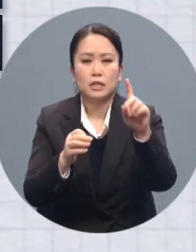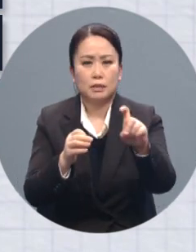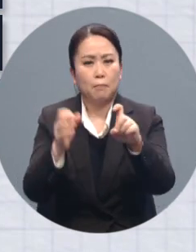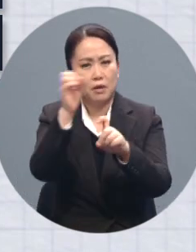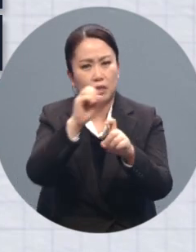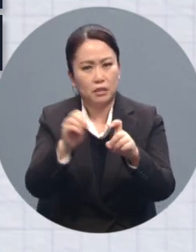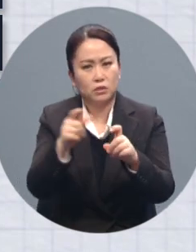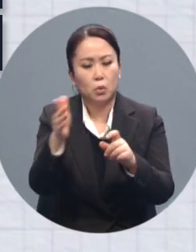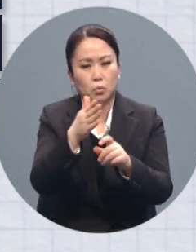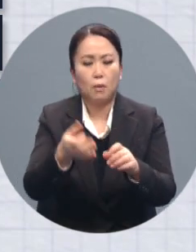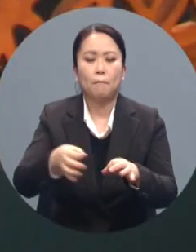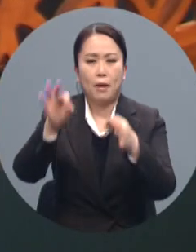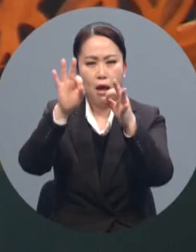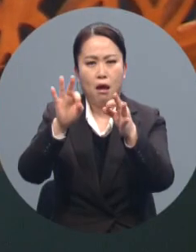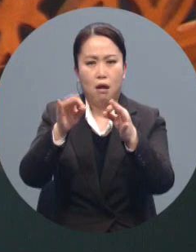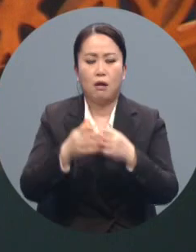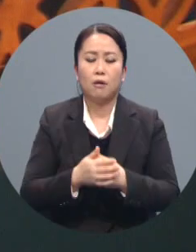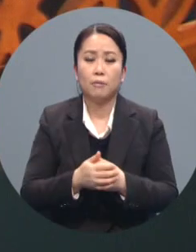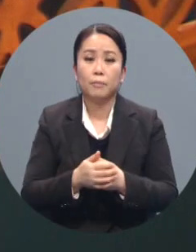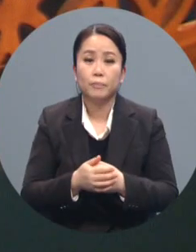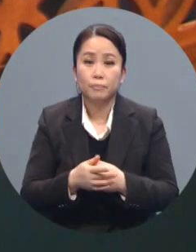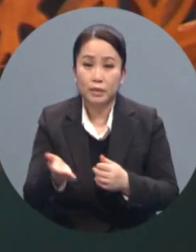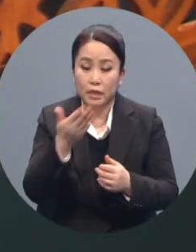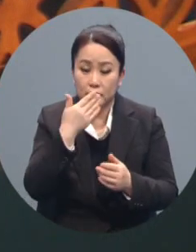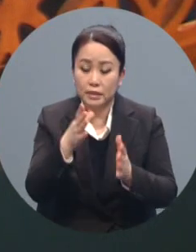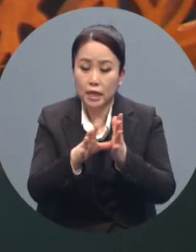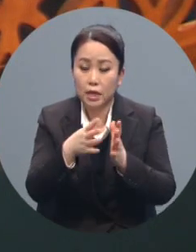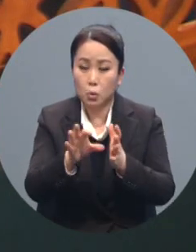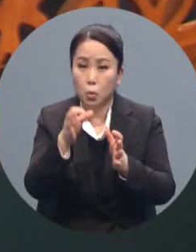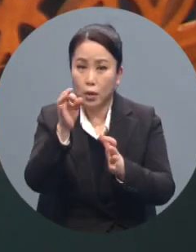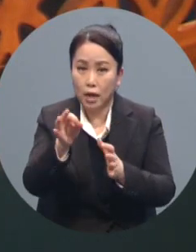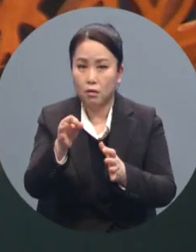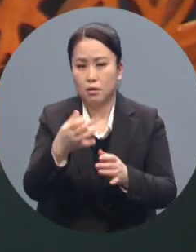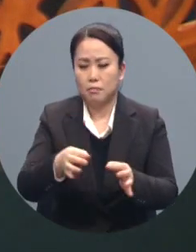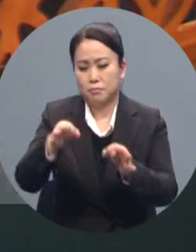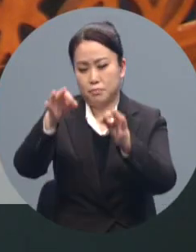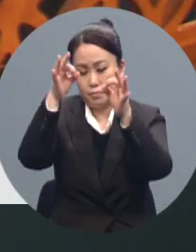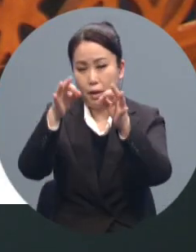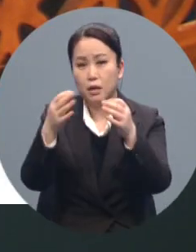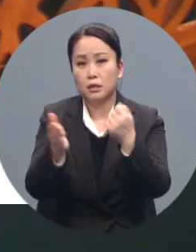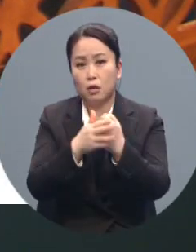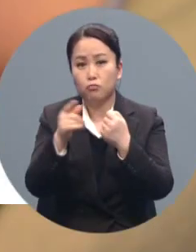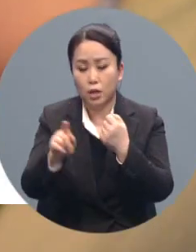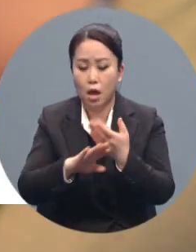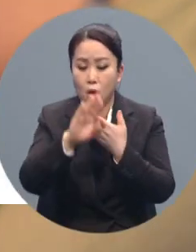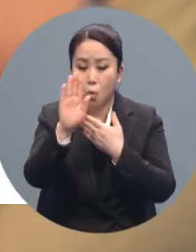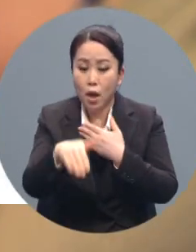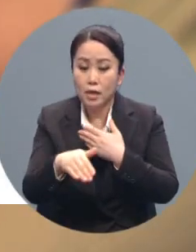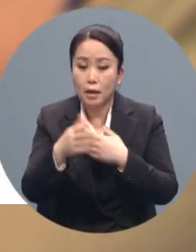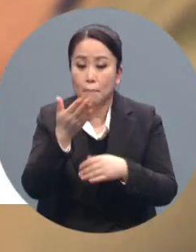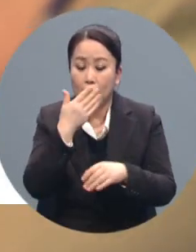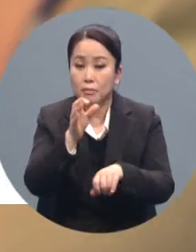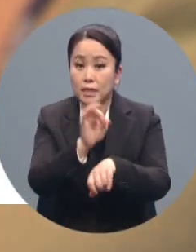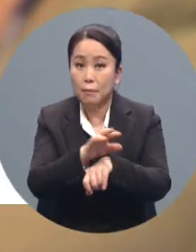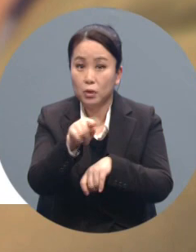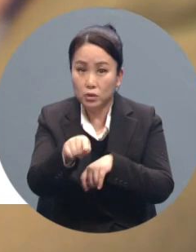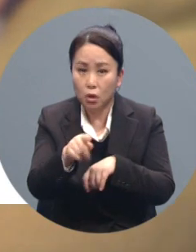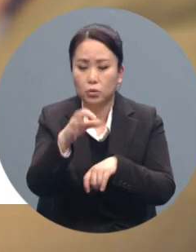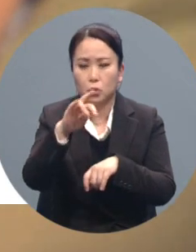물가가 뜀박질을 하고 있습니다. 식재료 가격이 줄줄이 오르면서 외식비도 품목당 1~2천 원씩 뛰고